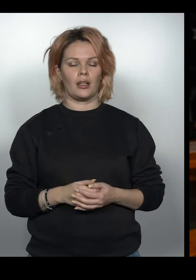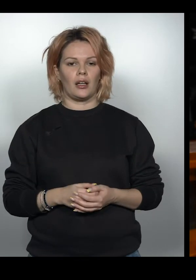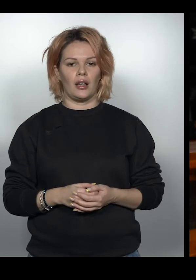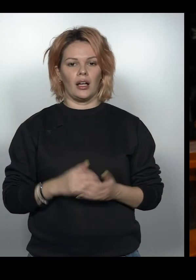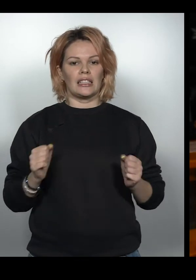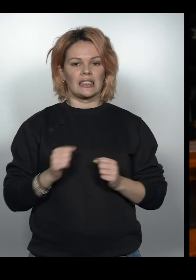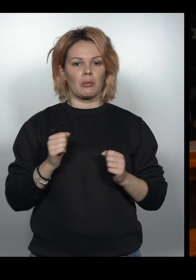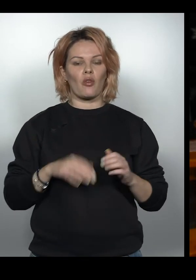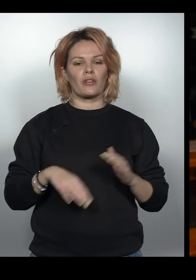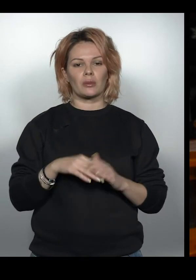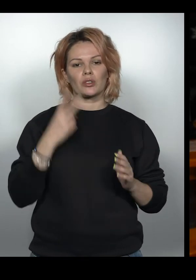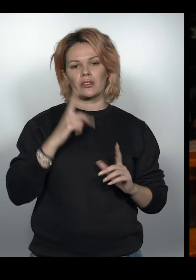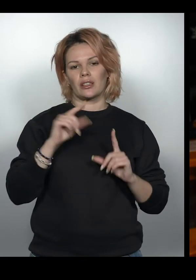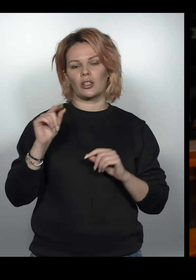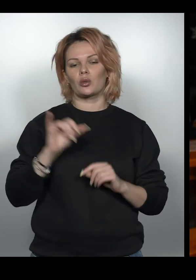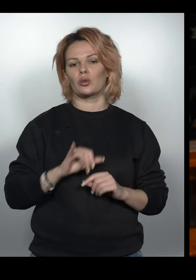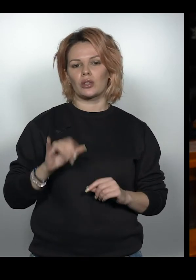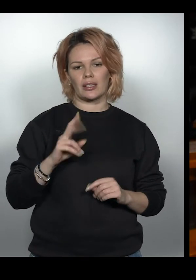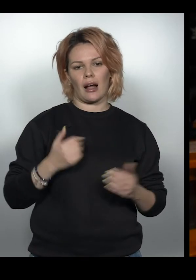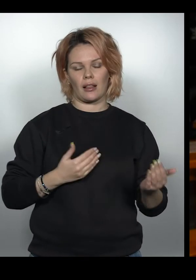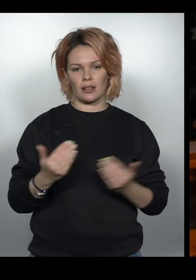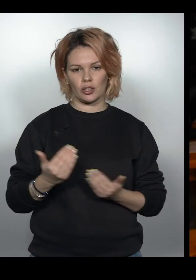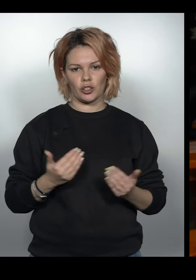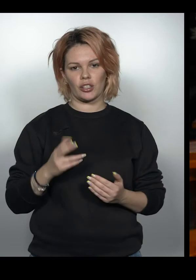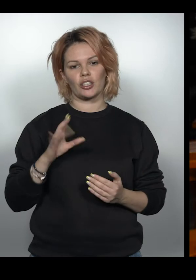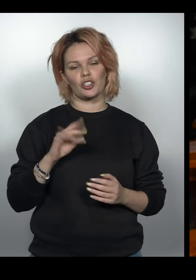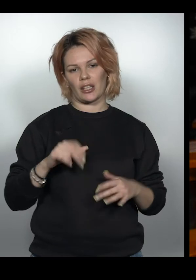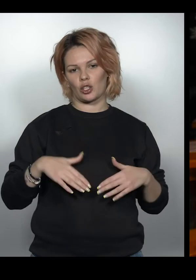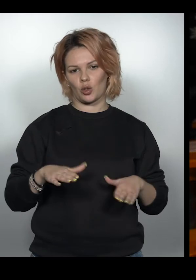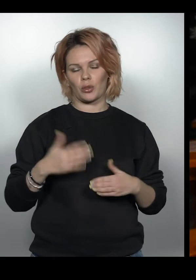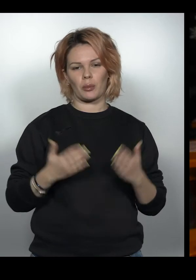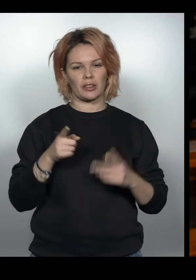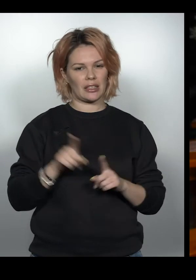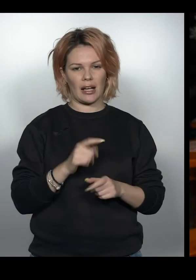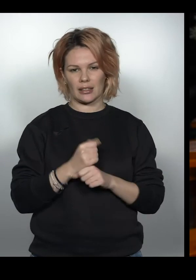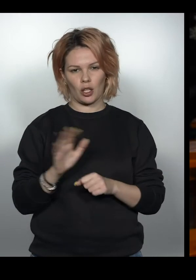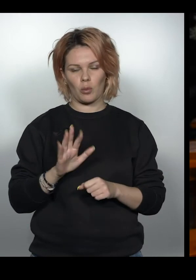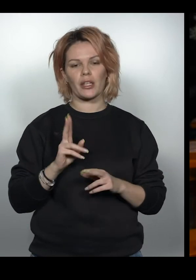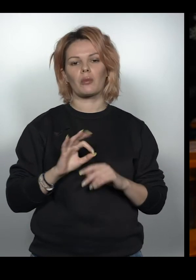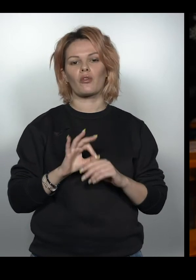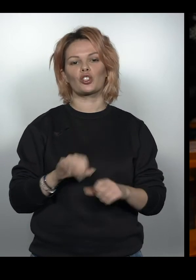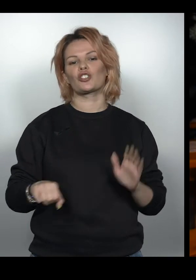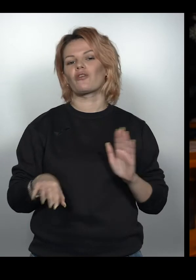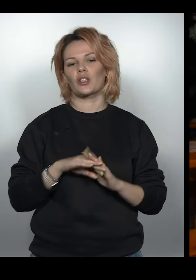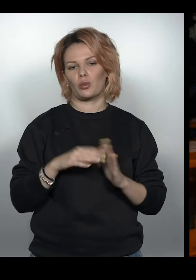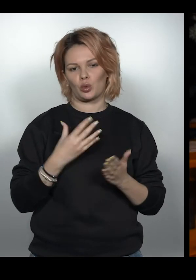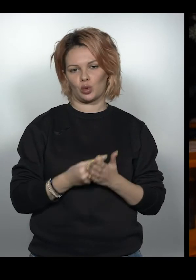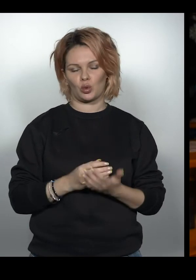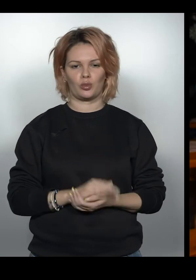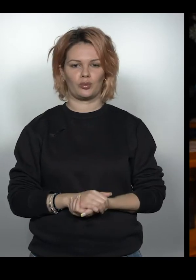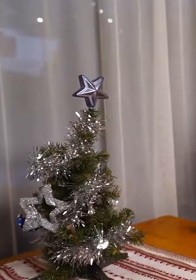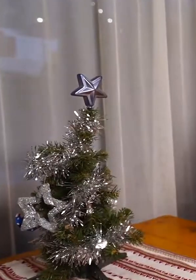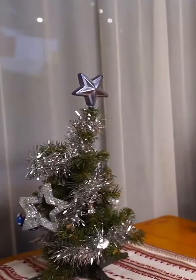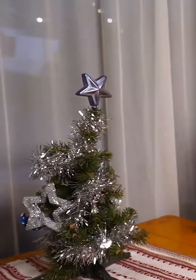коли в них зимова відпустка, їдуть куди? На лижі. Чи на сноуборд? Напевно, ти так не робиш. Як проводиш відпустку?